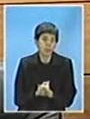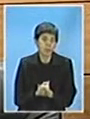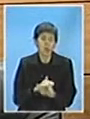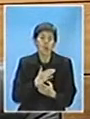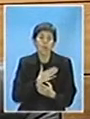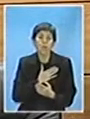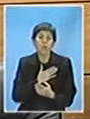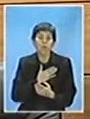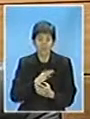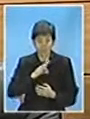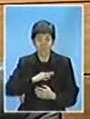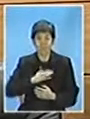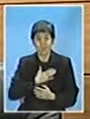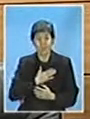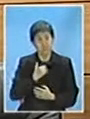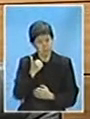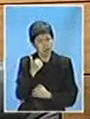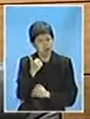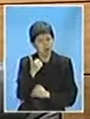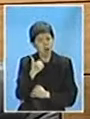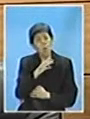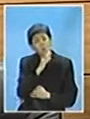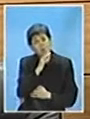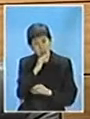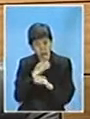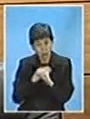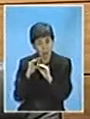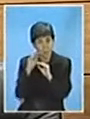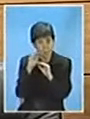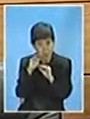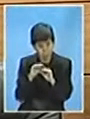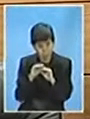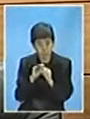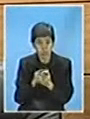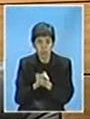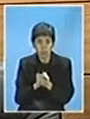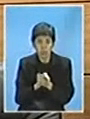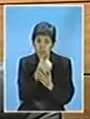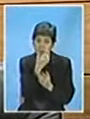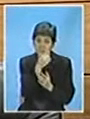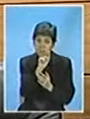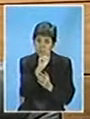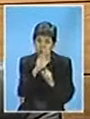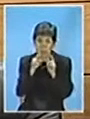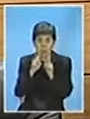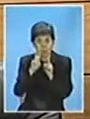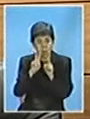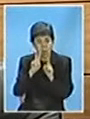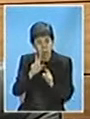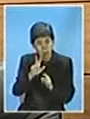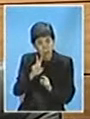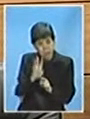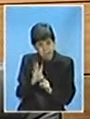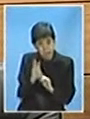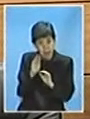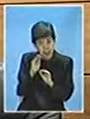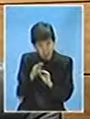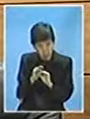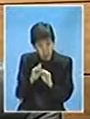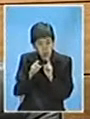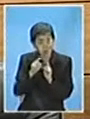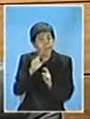มส่วนตัวเนี่ยผมจึงเห็นด้วยว่าถ้าเราเพิ่ม15วงเล็บ2วงเล็บ3วงเล็บ4เพิ่มเติมจากว